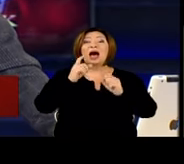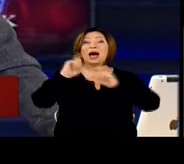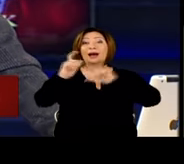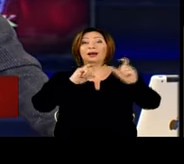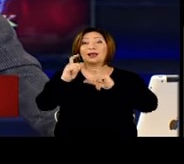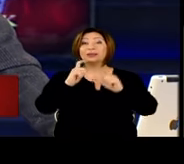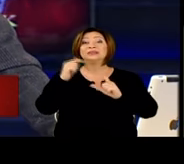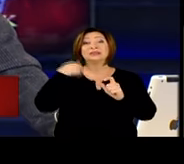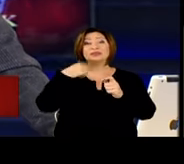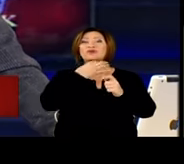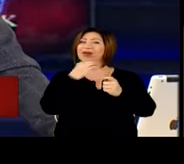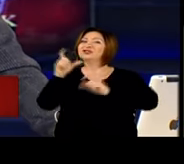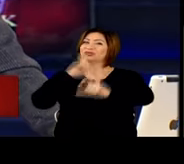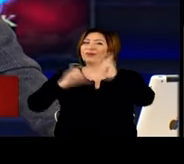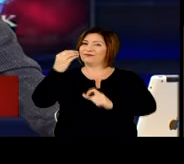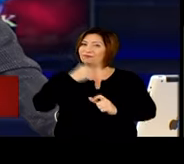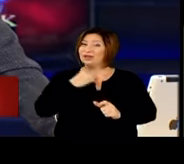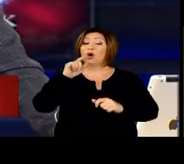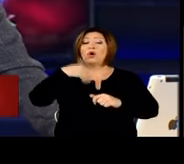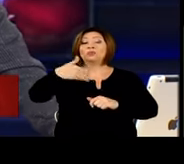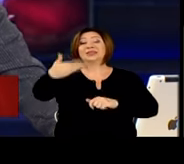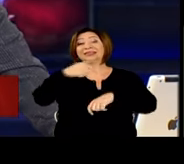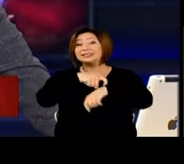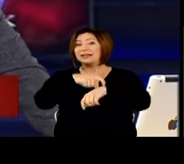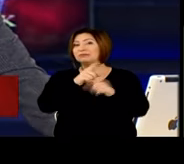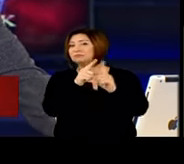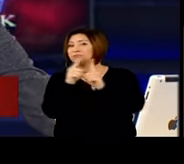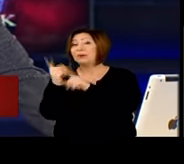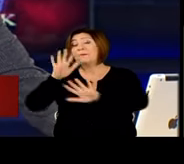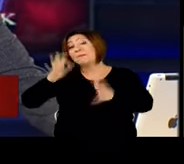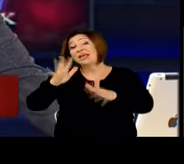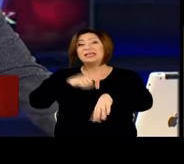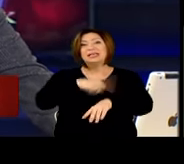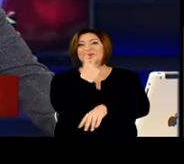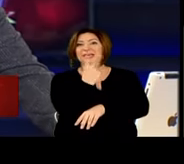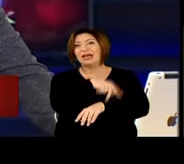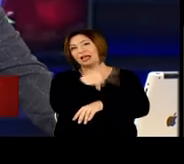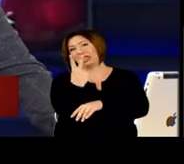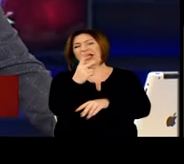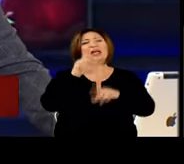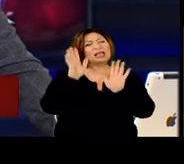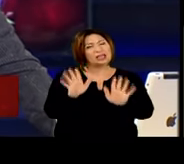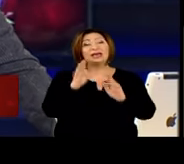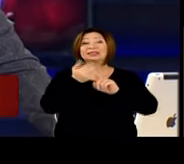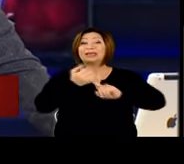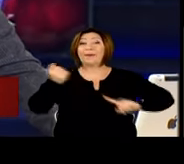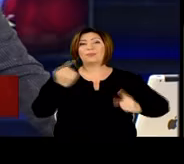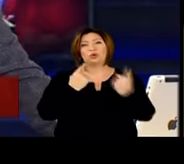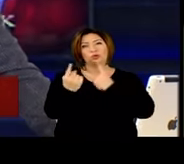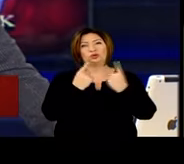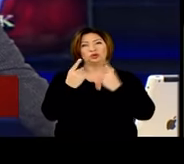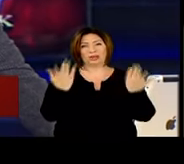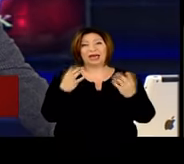makinakafa/anketten anketimizi yanıtlayınız ve önümüzdeki saatler boyunca belki saat 2'ye kadar sadece kebap